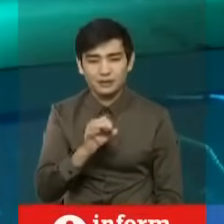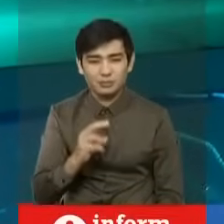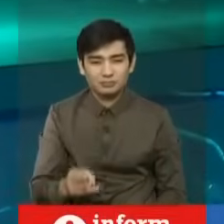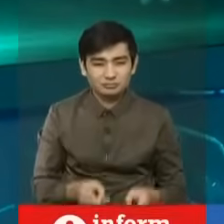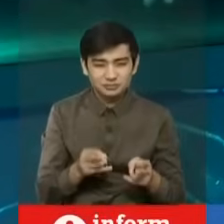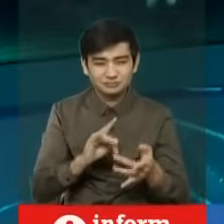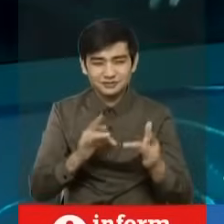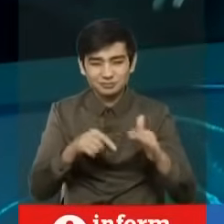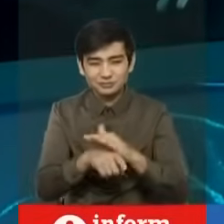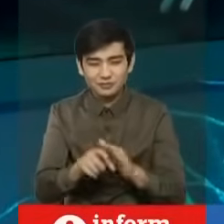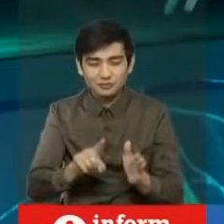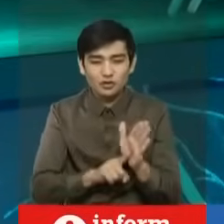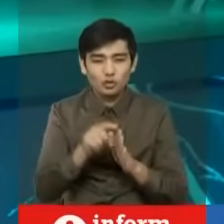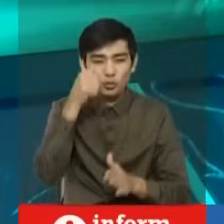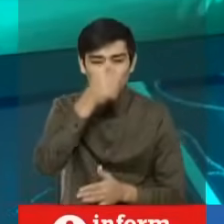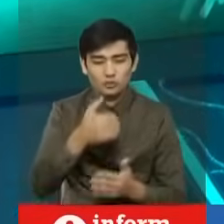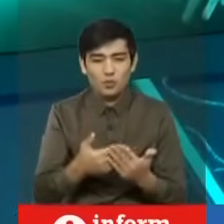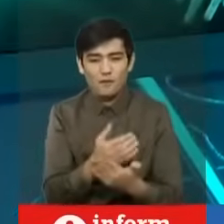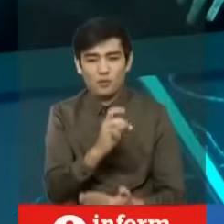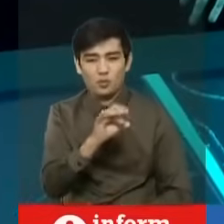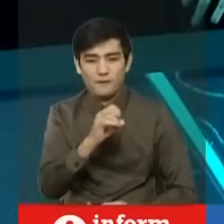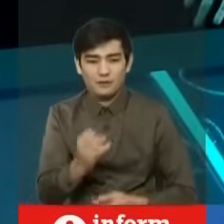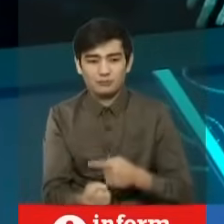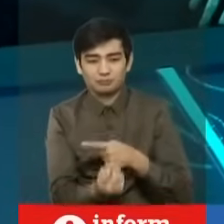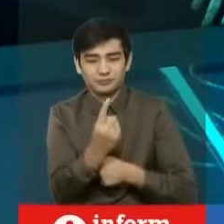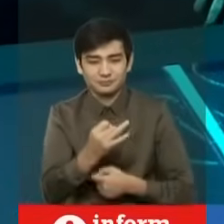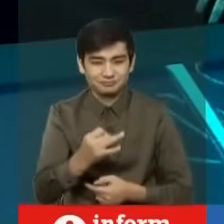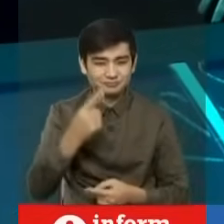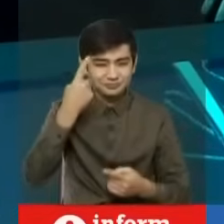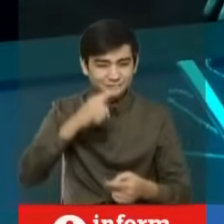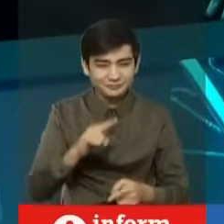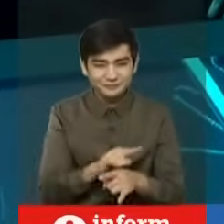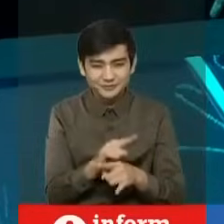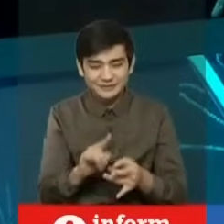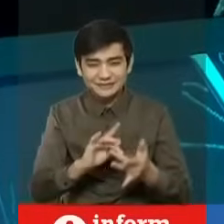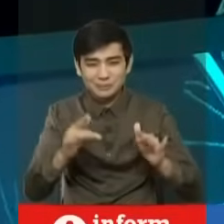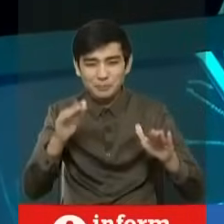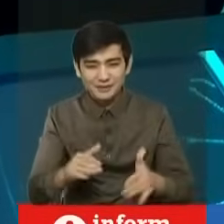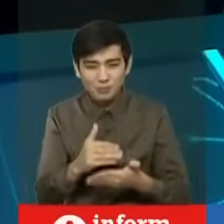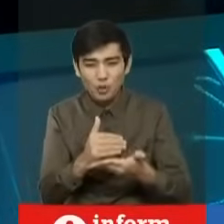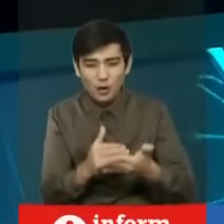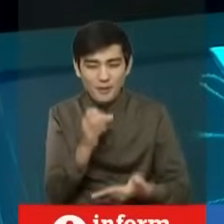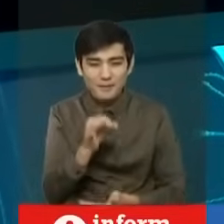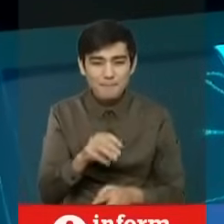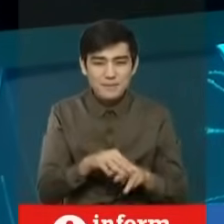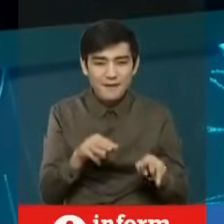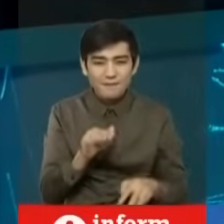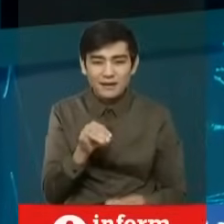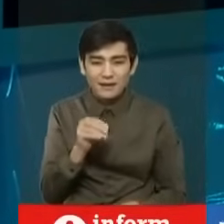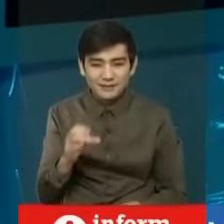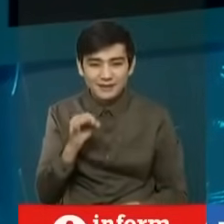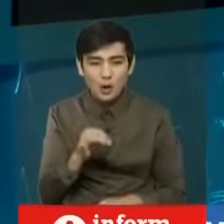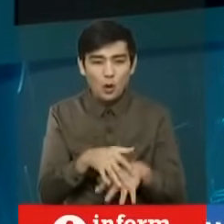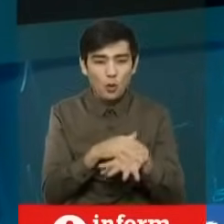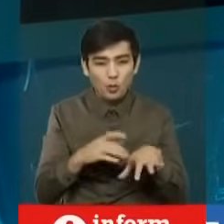с начала года вышли на новый уровень злоумышленники создали фейковый сайт Министерства финансов и предлагали гражданам обращаться